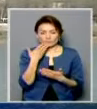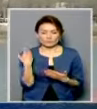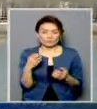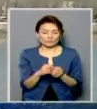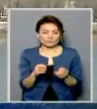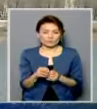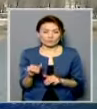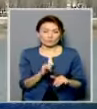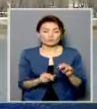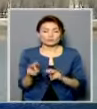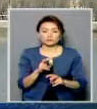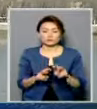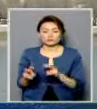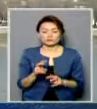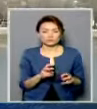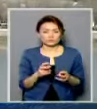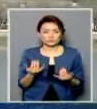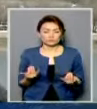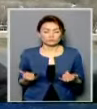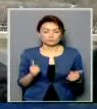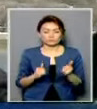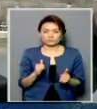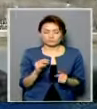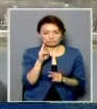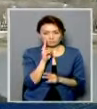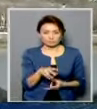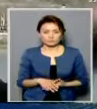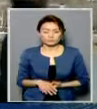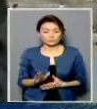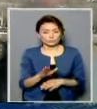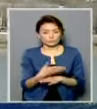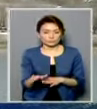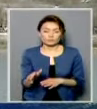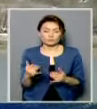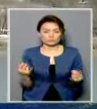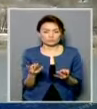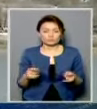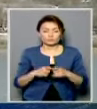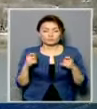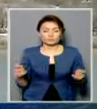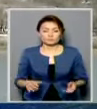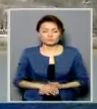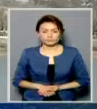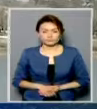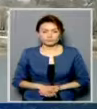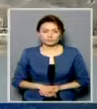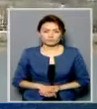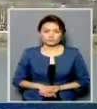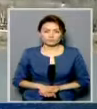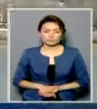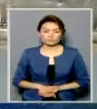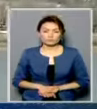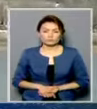раз построили такие туалеты, значит они должны работать. Люди, как конечно, гуляют вечером, в основном вечером после работы.